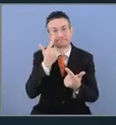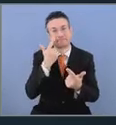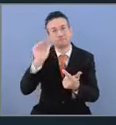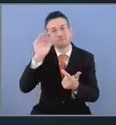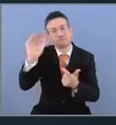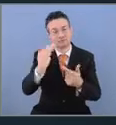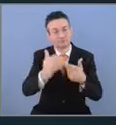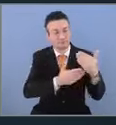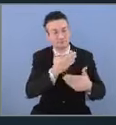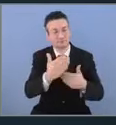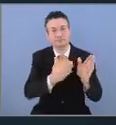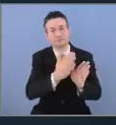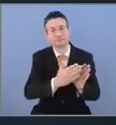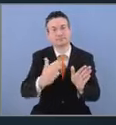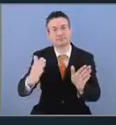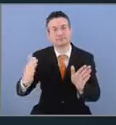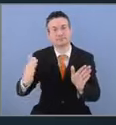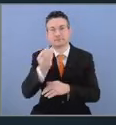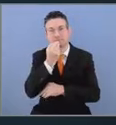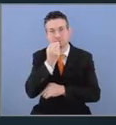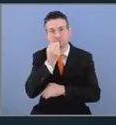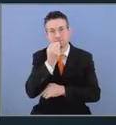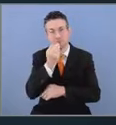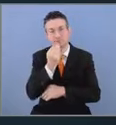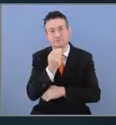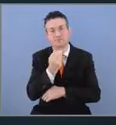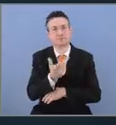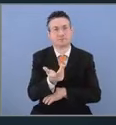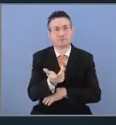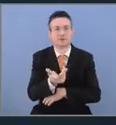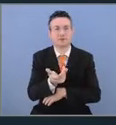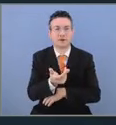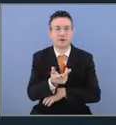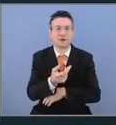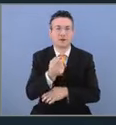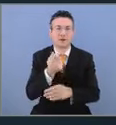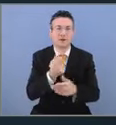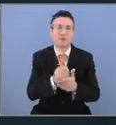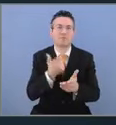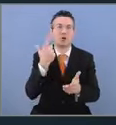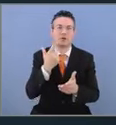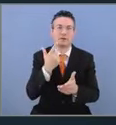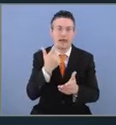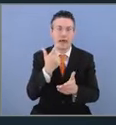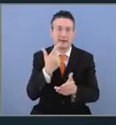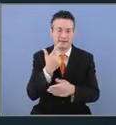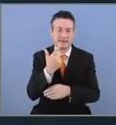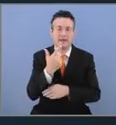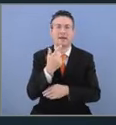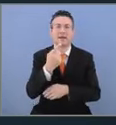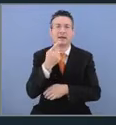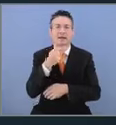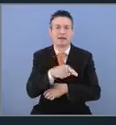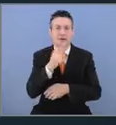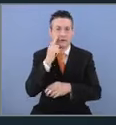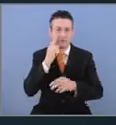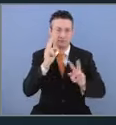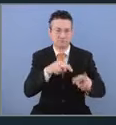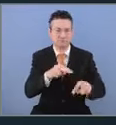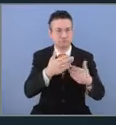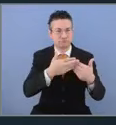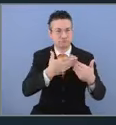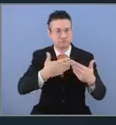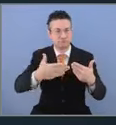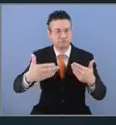Veramente il farm to fork è fondamentale, ma è fondamentale che diventi rapidamente molto più di